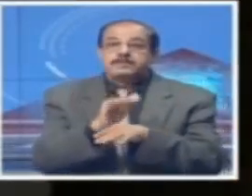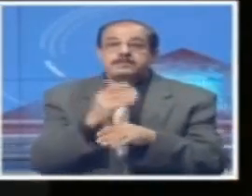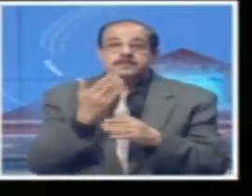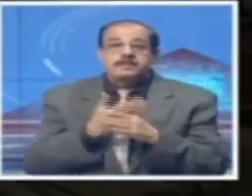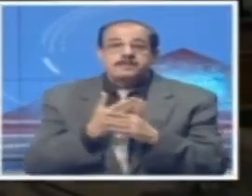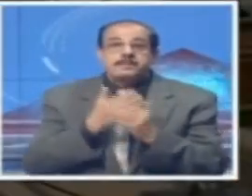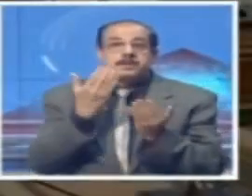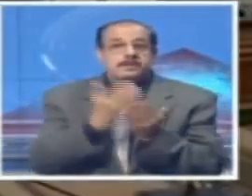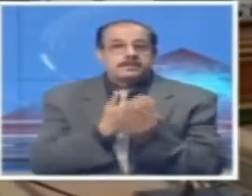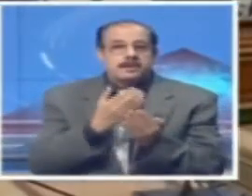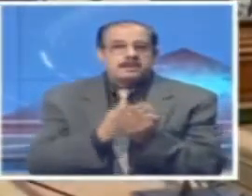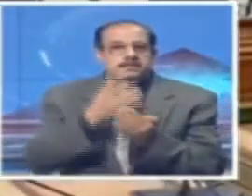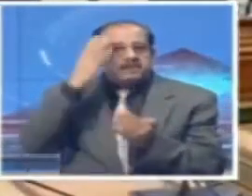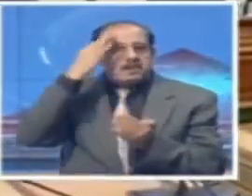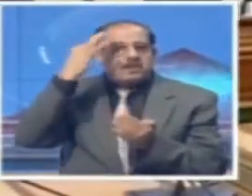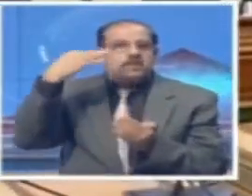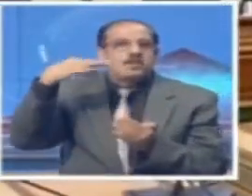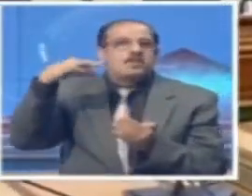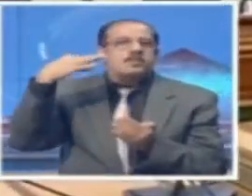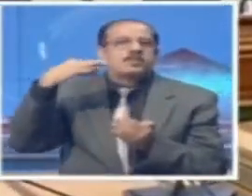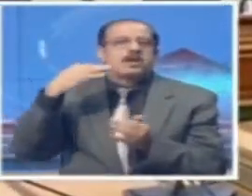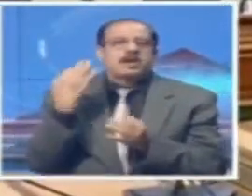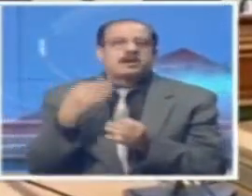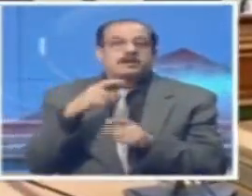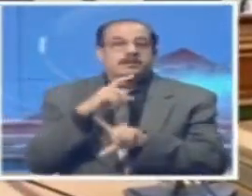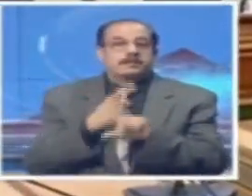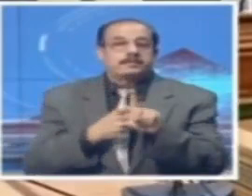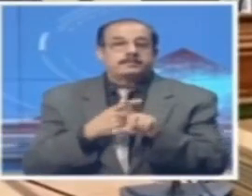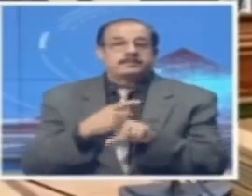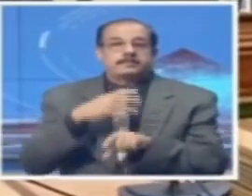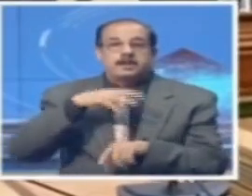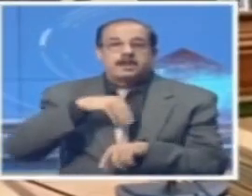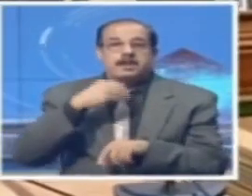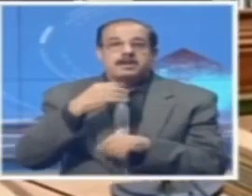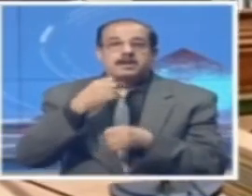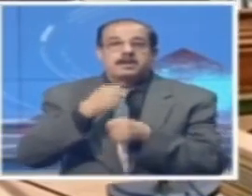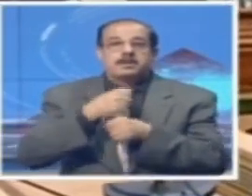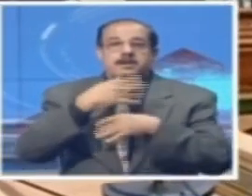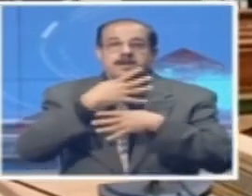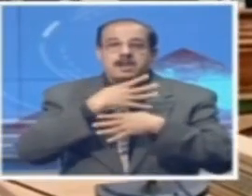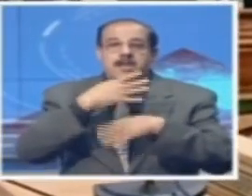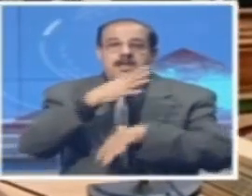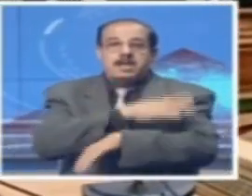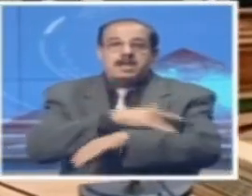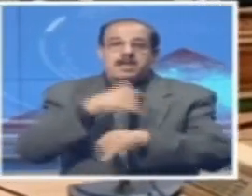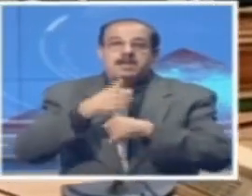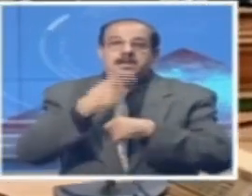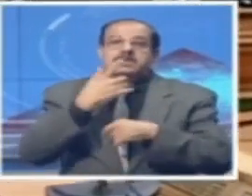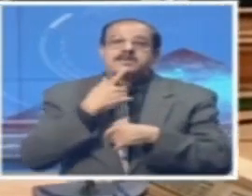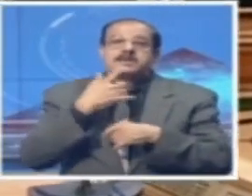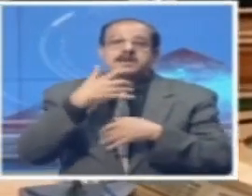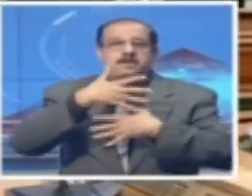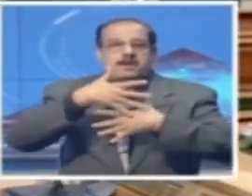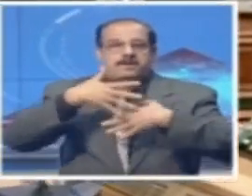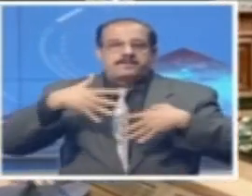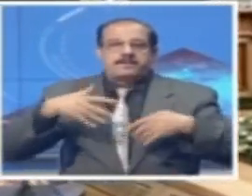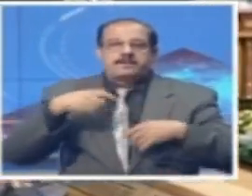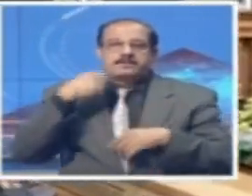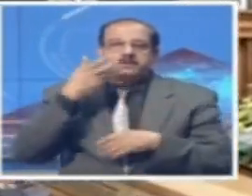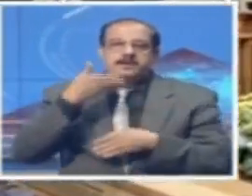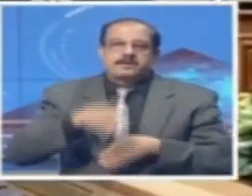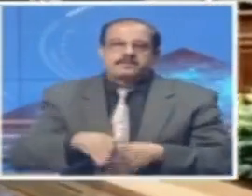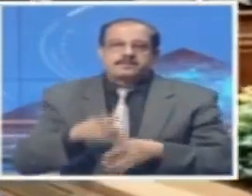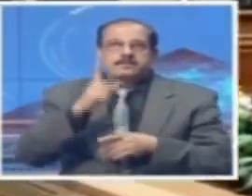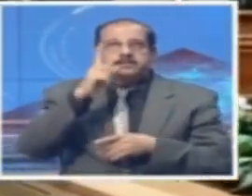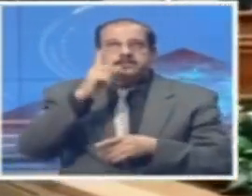يتوقف نعاه مجلس الوزراء. على روحه وقف أعضاء المجلس دقيقة حدادا ليؤكد